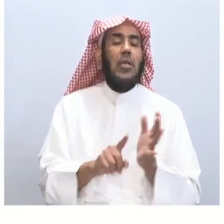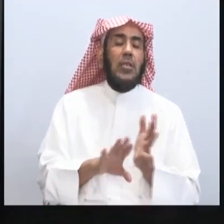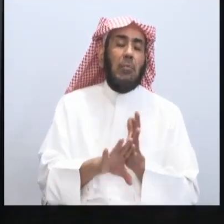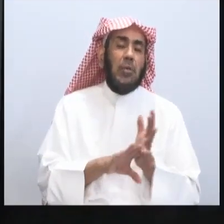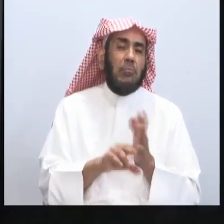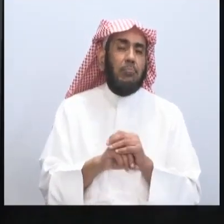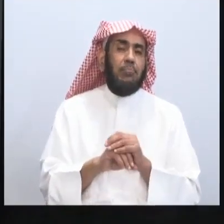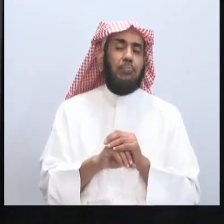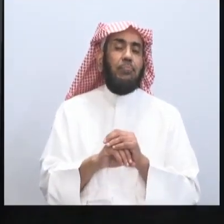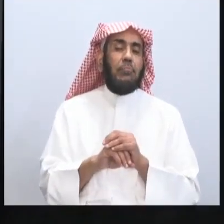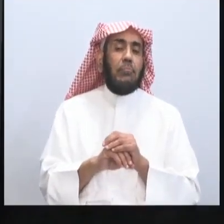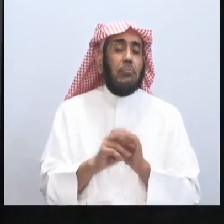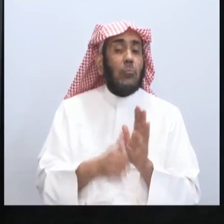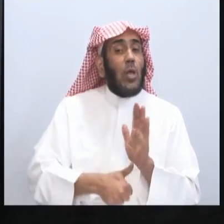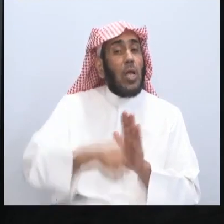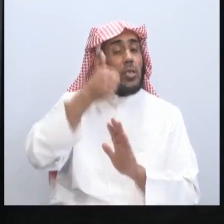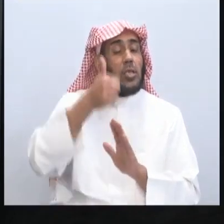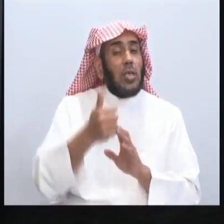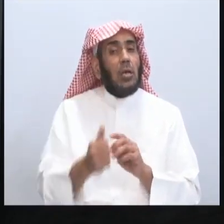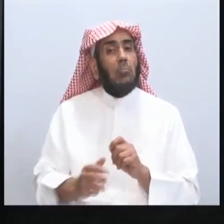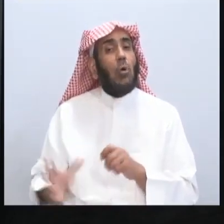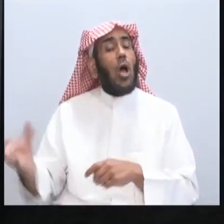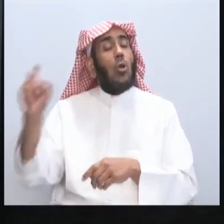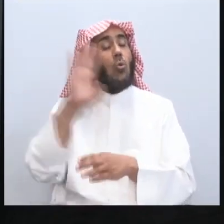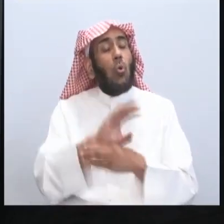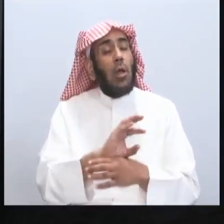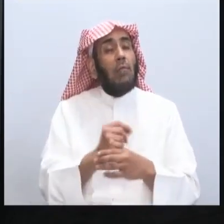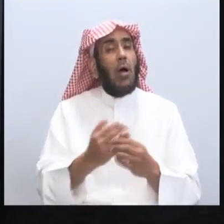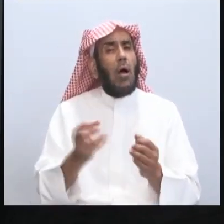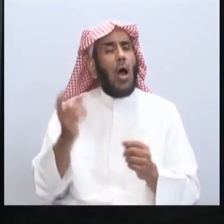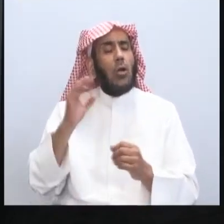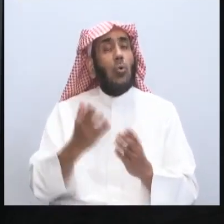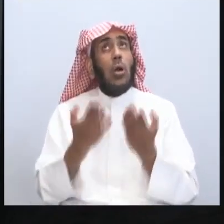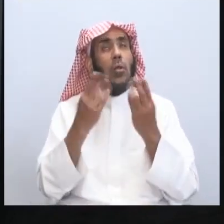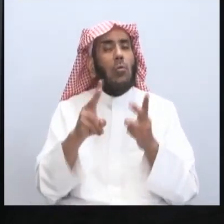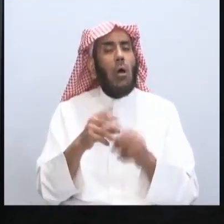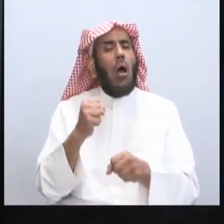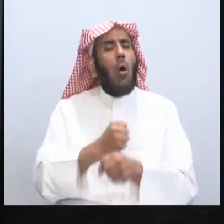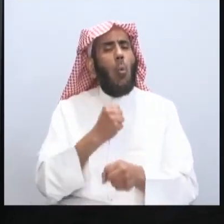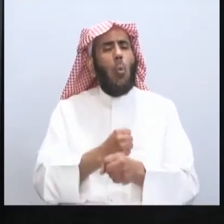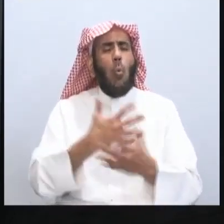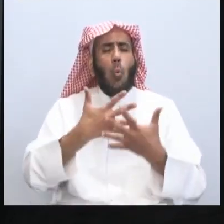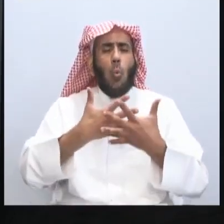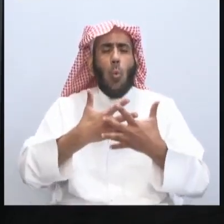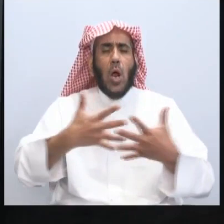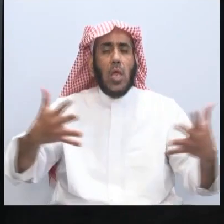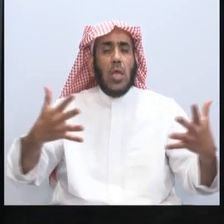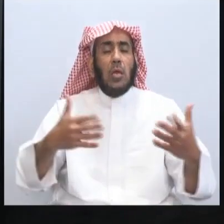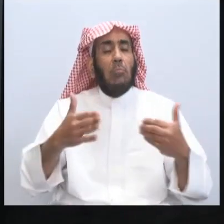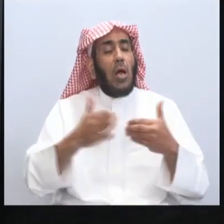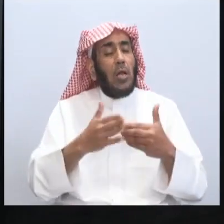تمهيد انجز الخلفاء الراشدون رضي الله عنهم اعمالا كثيره